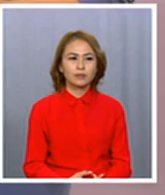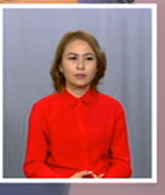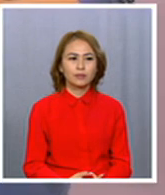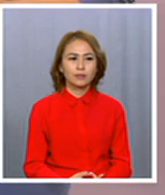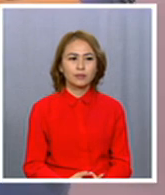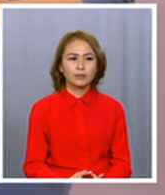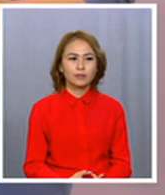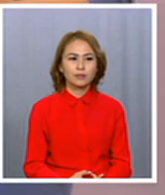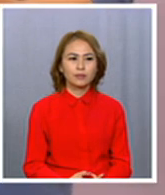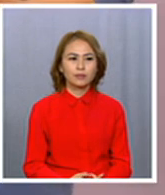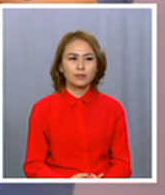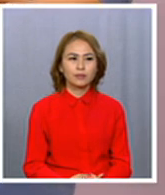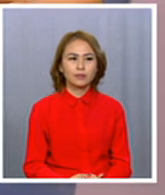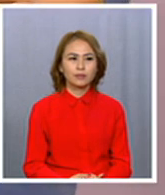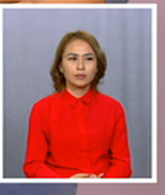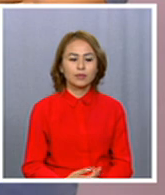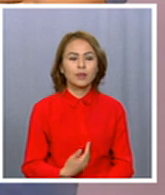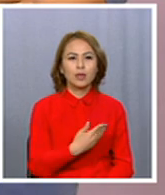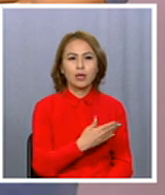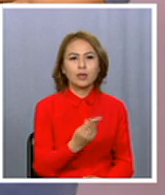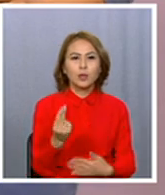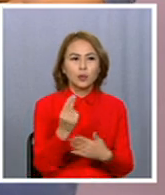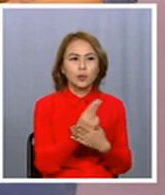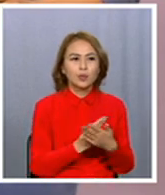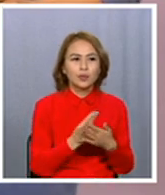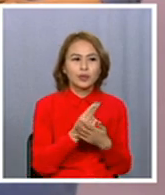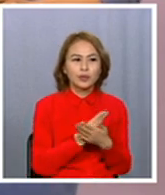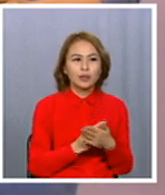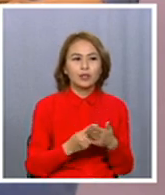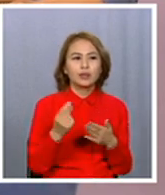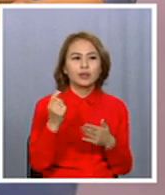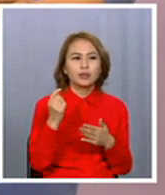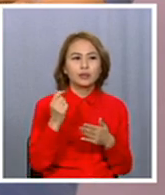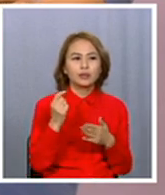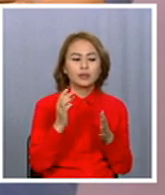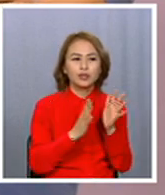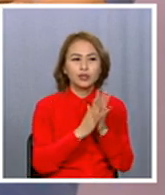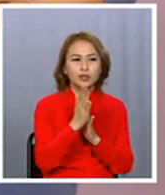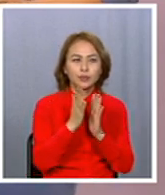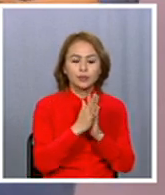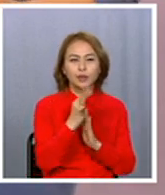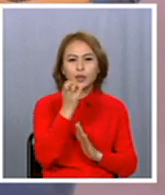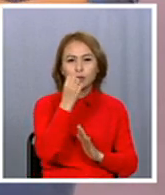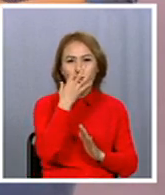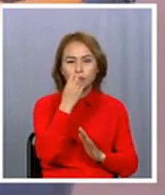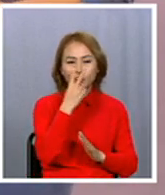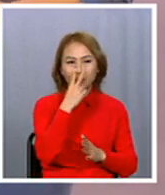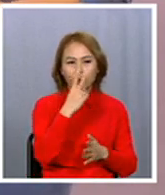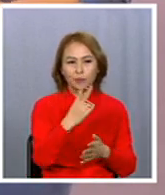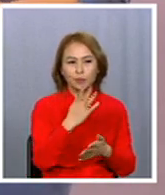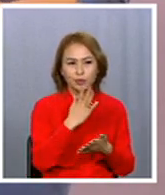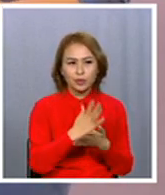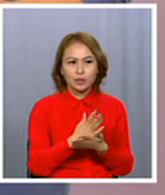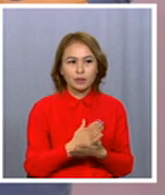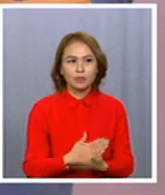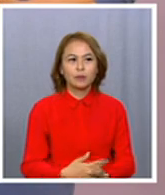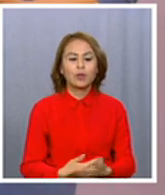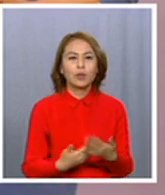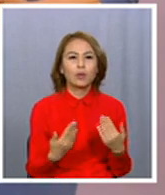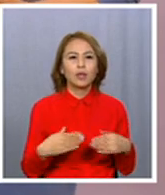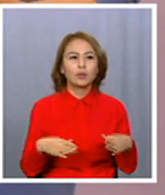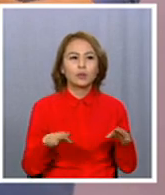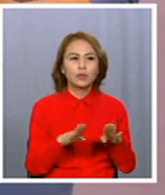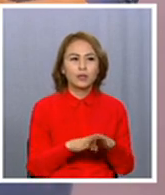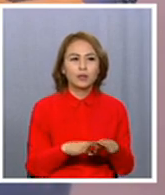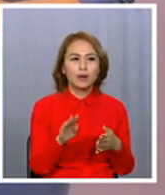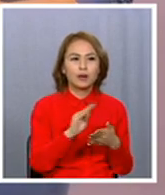Я, балалар, сендер суреттен жас шыбықты және гүлді көріп отырсыңдар. Олай болса,